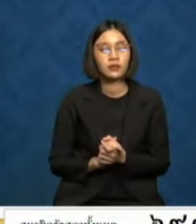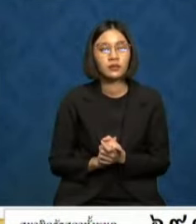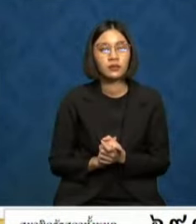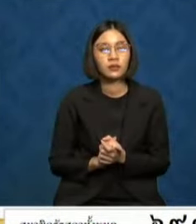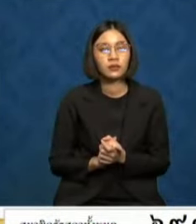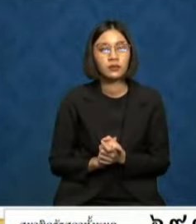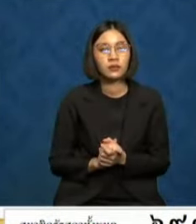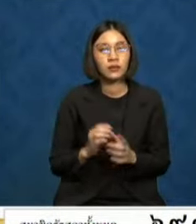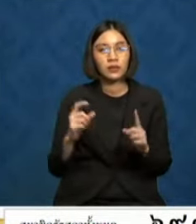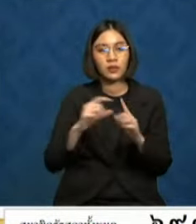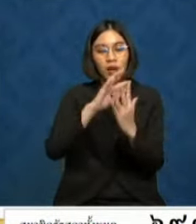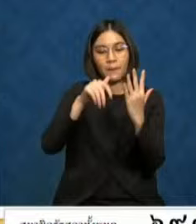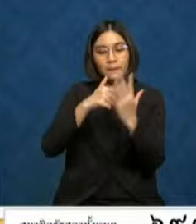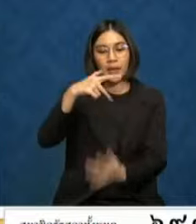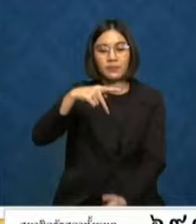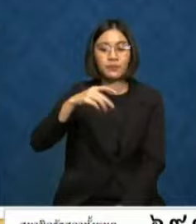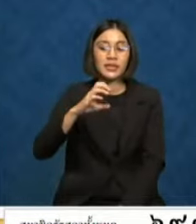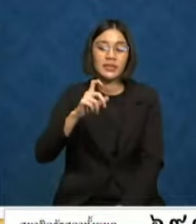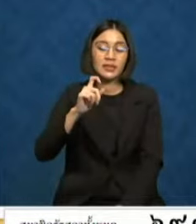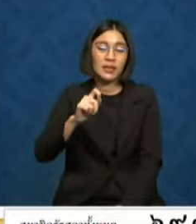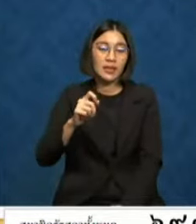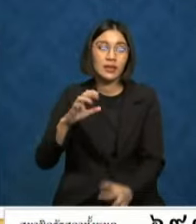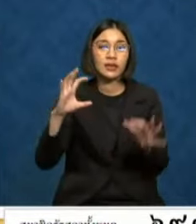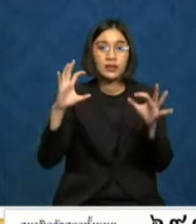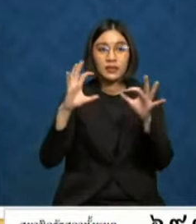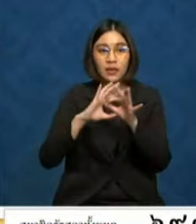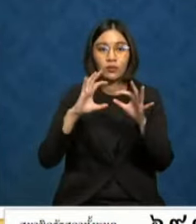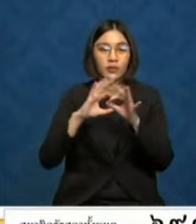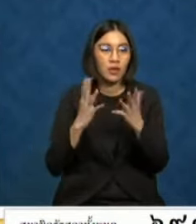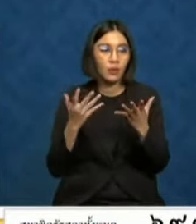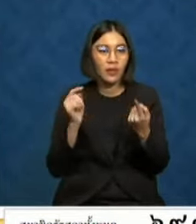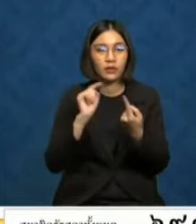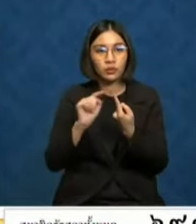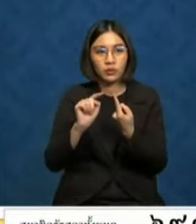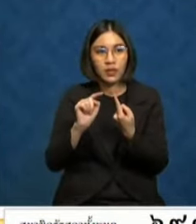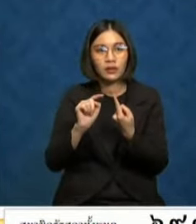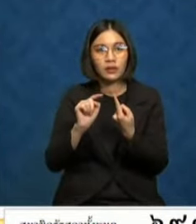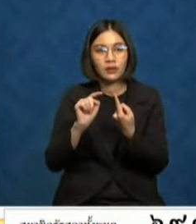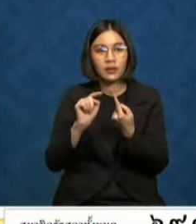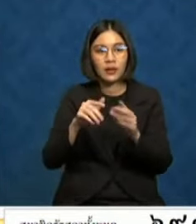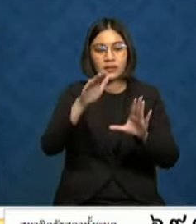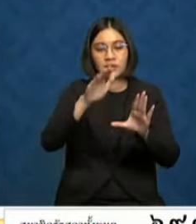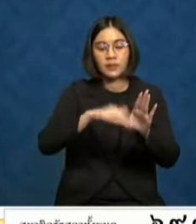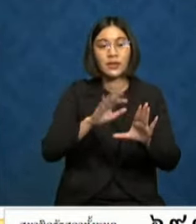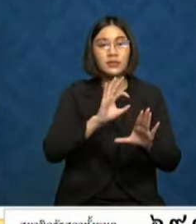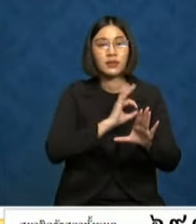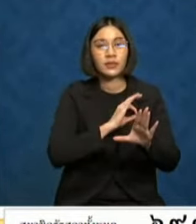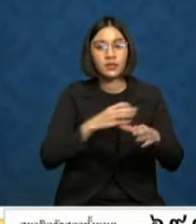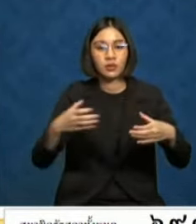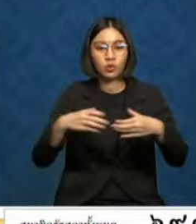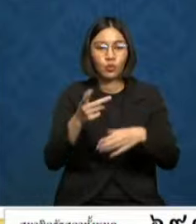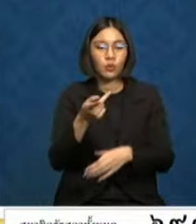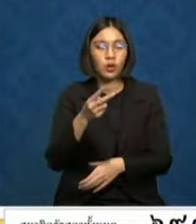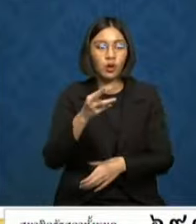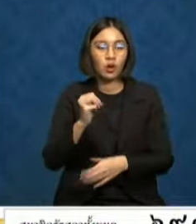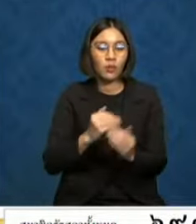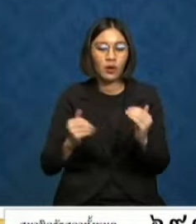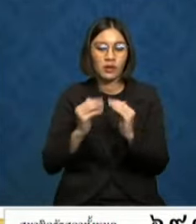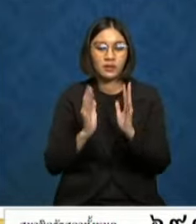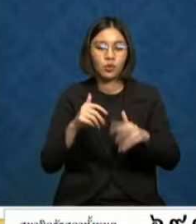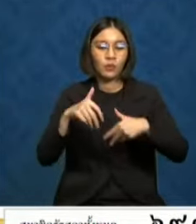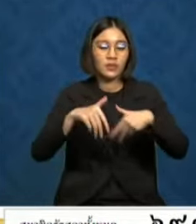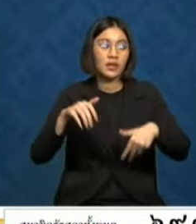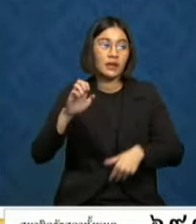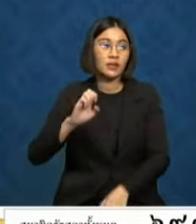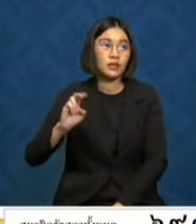าเรื่อง PCA จะมีส่วนเกี่ยวข้องอย่างไรกับเรื่องของการสมัครเป็นสมาชิกคณะมนตรีสิทธิมนุษยชนแห่งสหประช